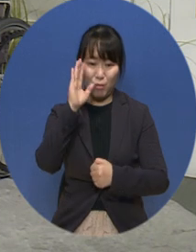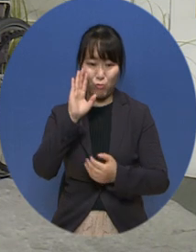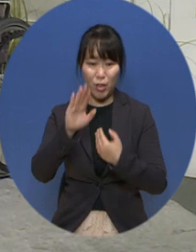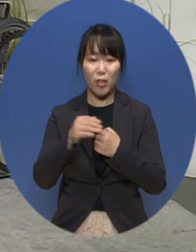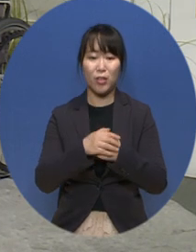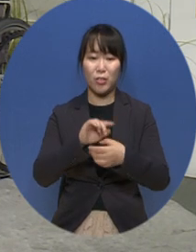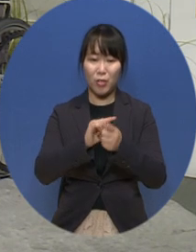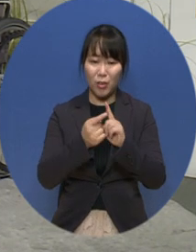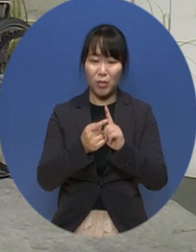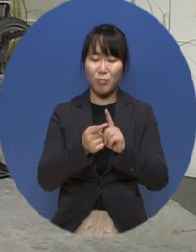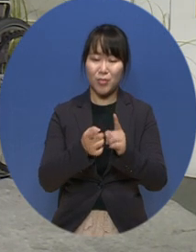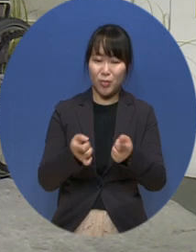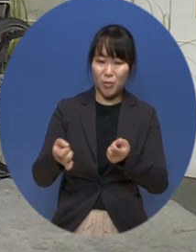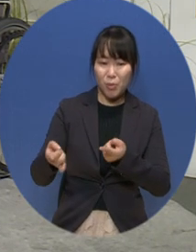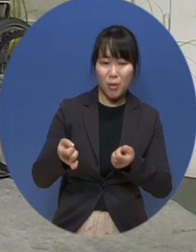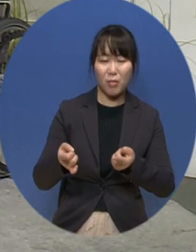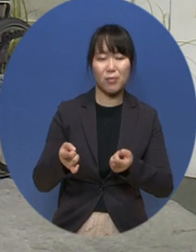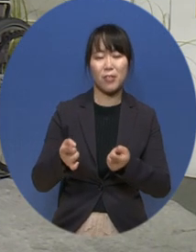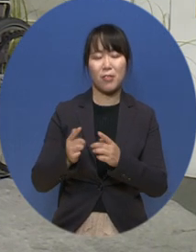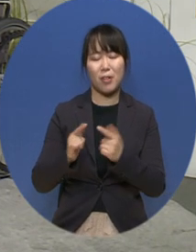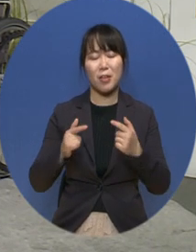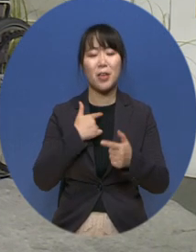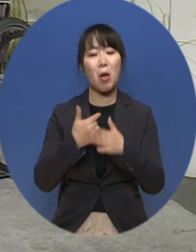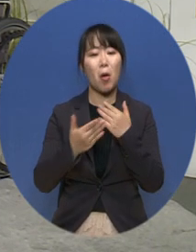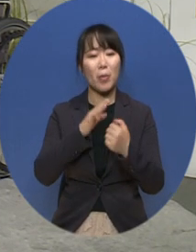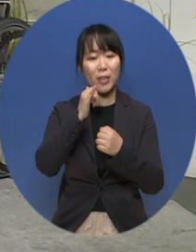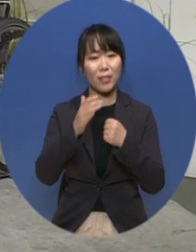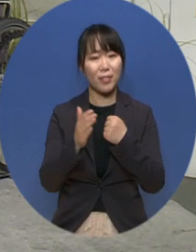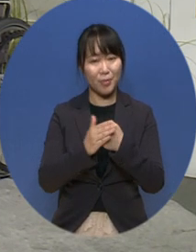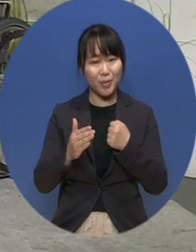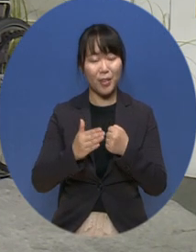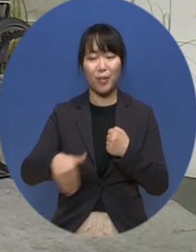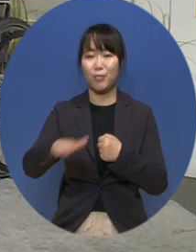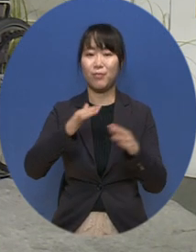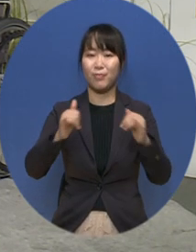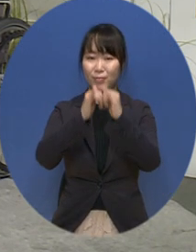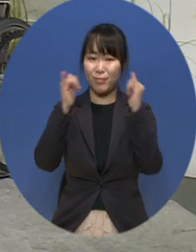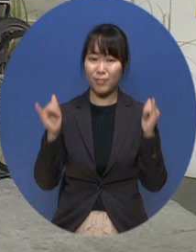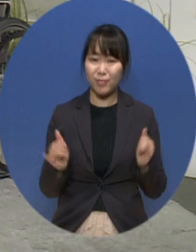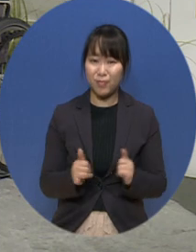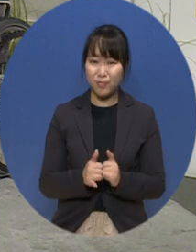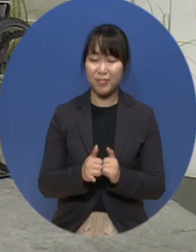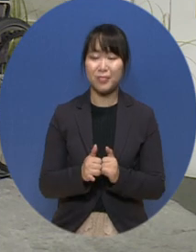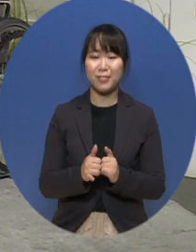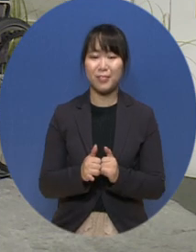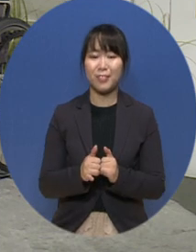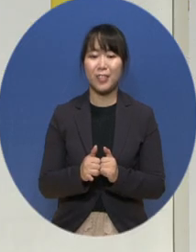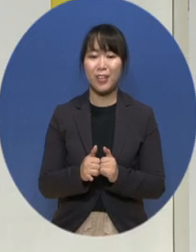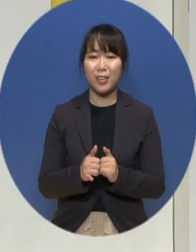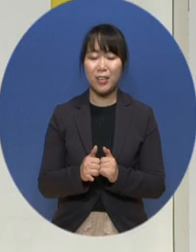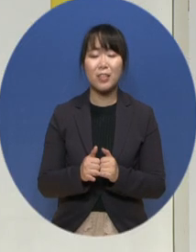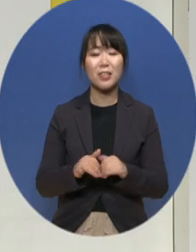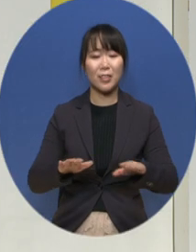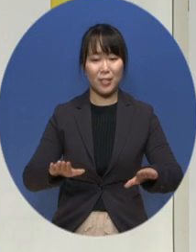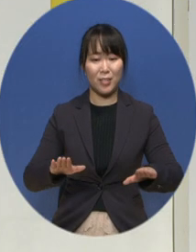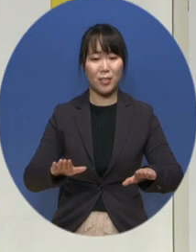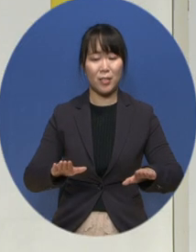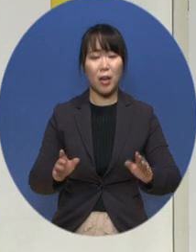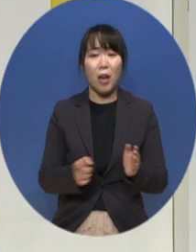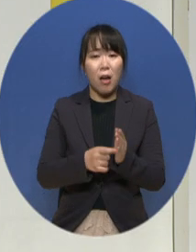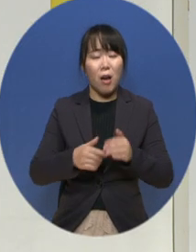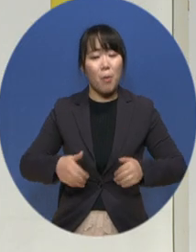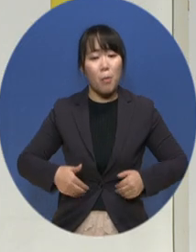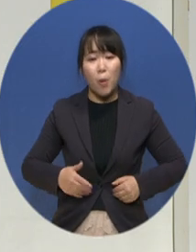간의 잘 도중 안 경험들이 좀 있어서 어 우리 사회가 무엇보다 지금 시급한